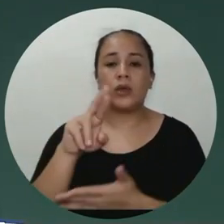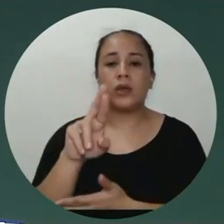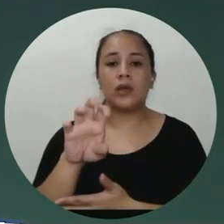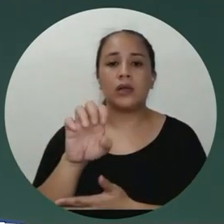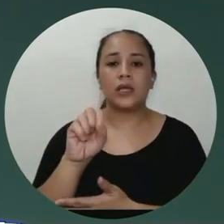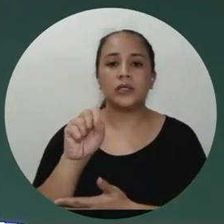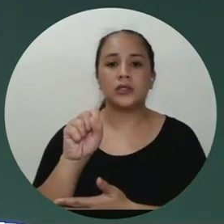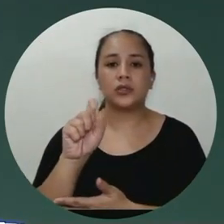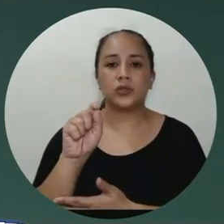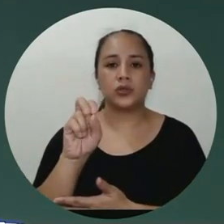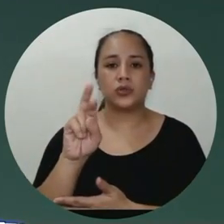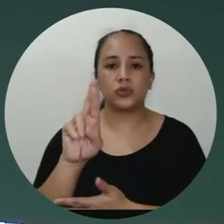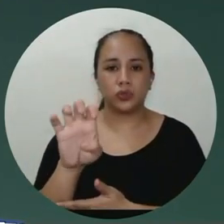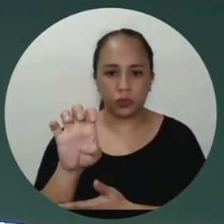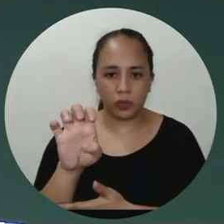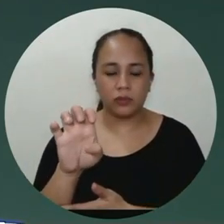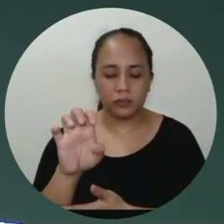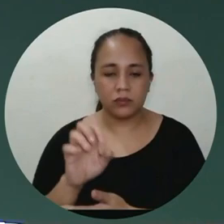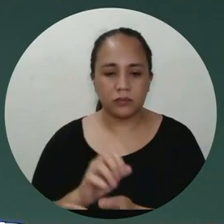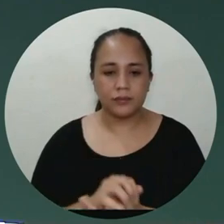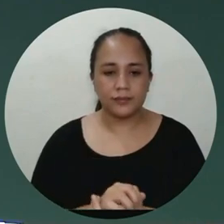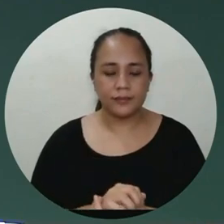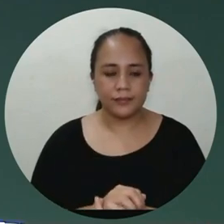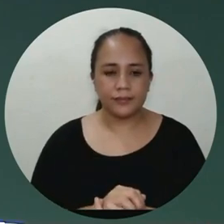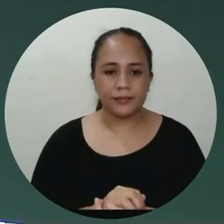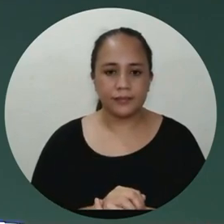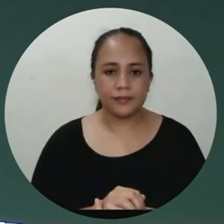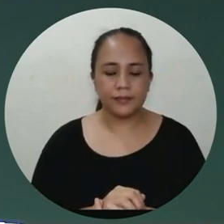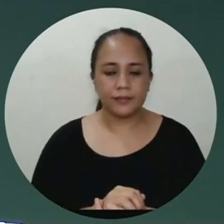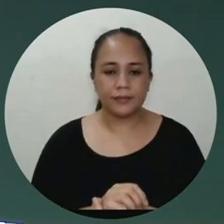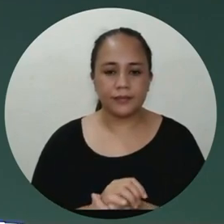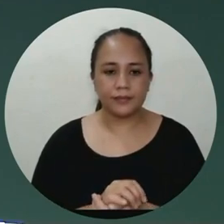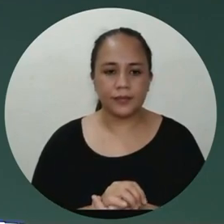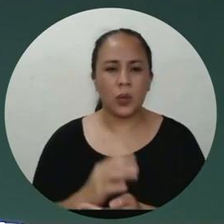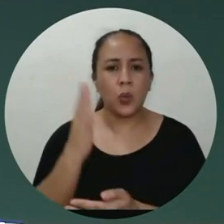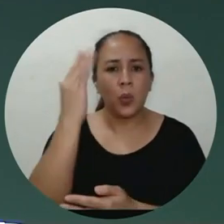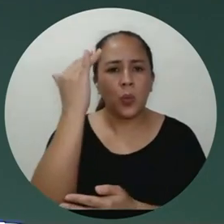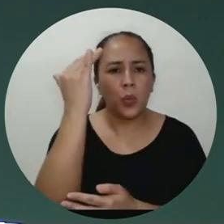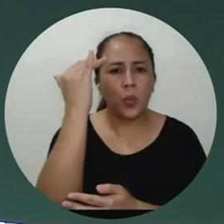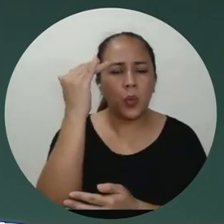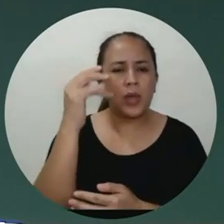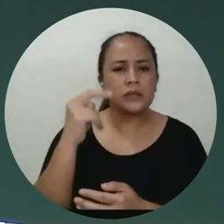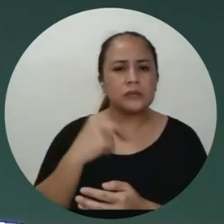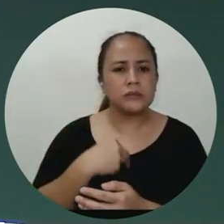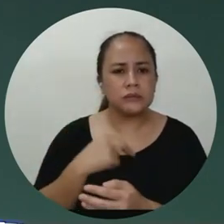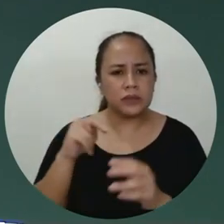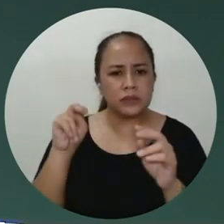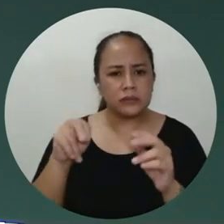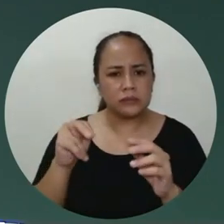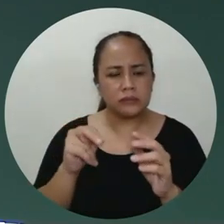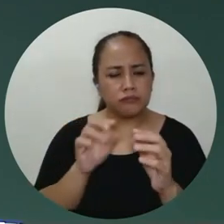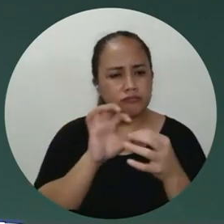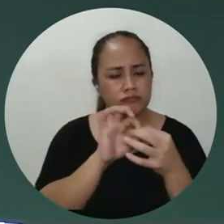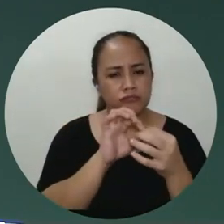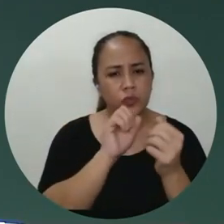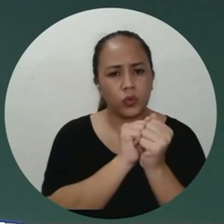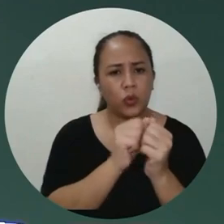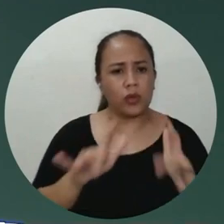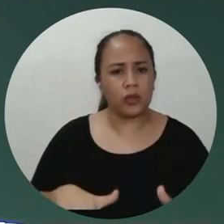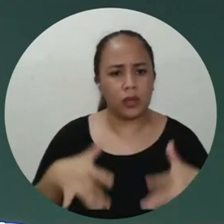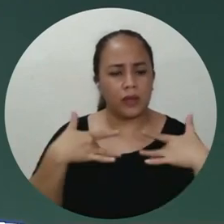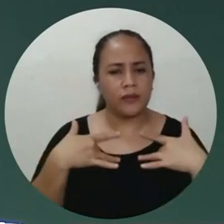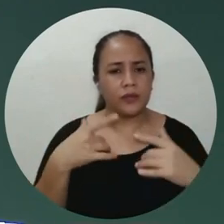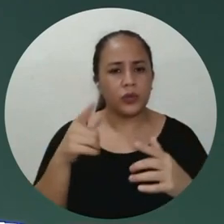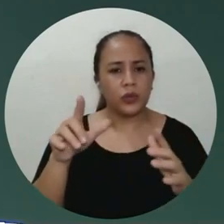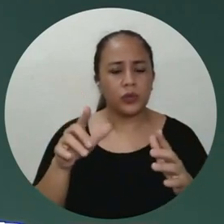왜 말씀에 생명을 걸어야 됩니까? Why must you stake your life on the word? 왜 말씀에 생명 걸어야 돼요? Why must you